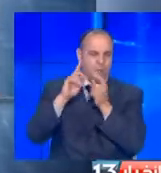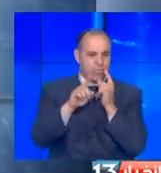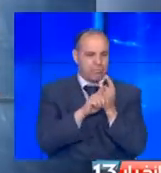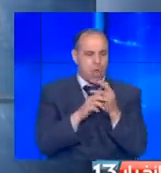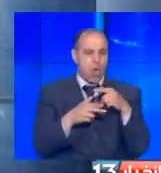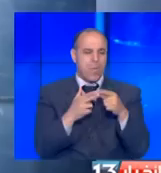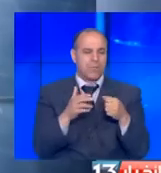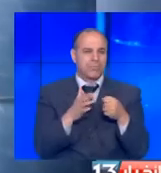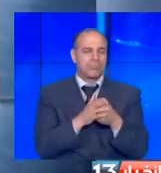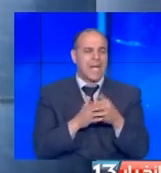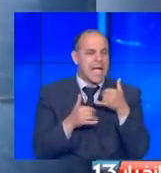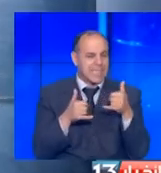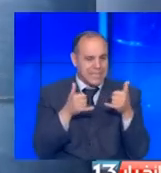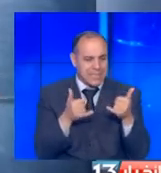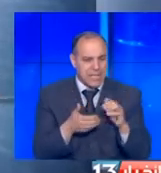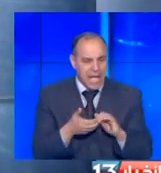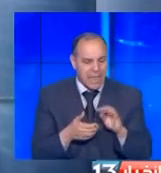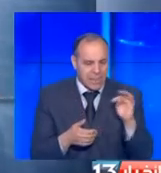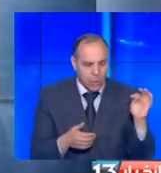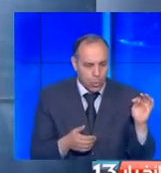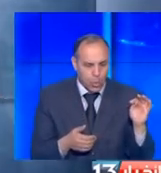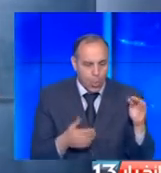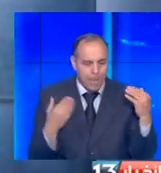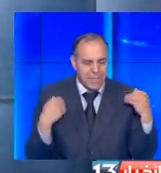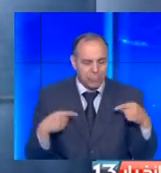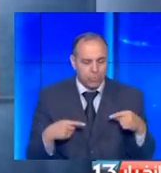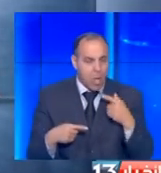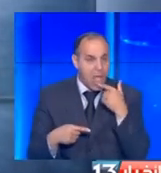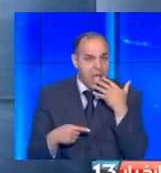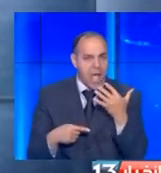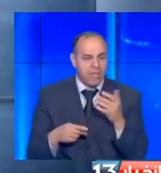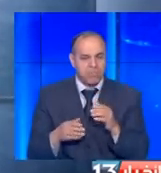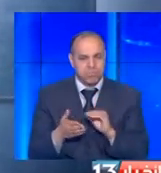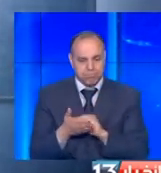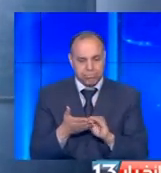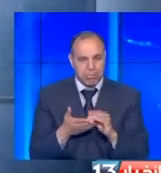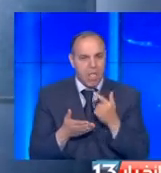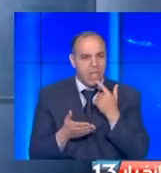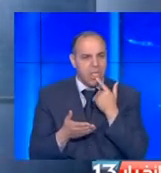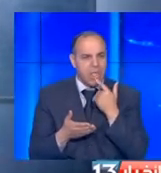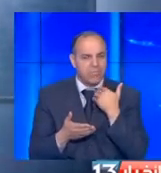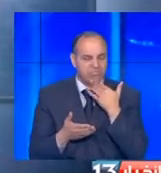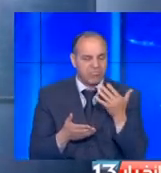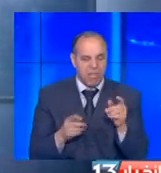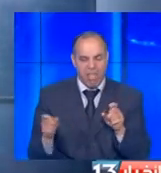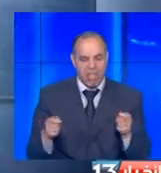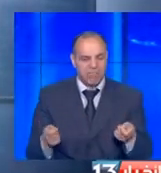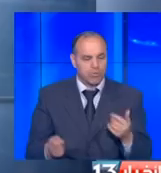ربع نهائي الكأس بين اتحاد تطاوين والنادي البنزرتي والتي تضمنت عبارات جهوية.